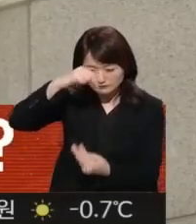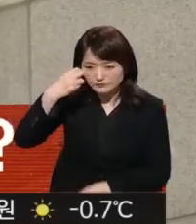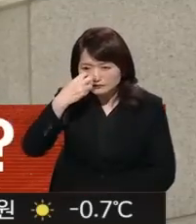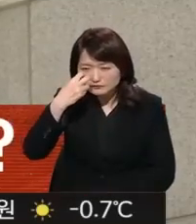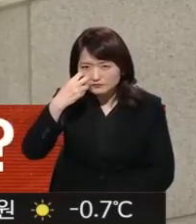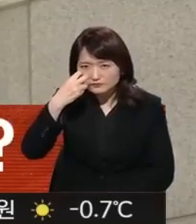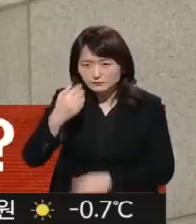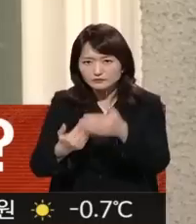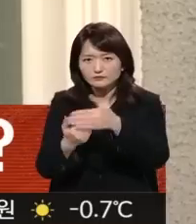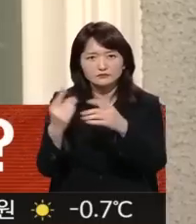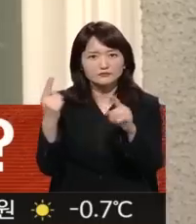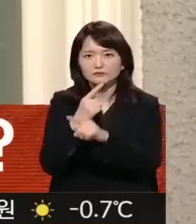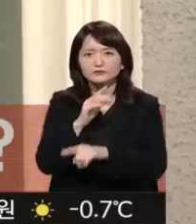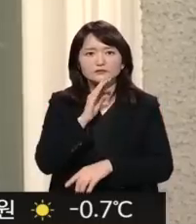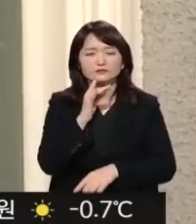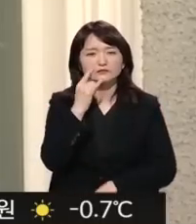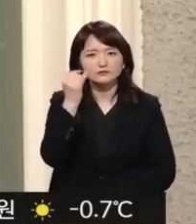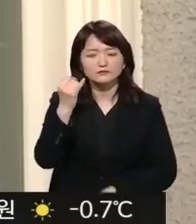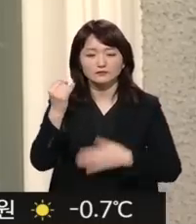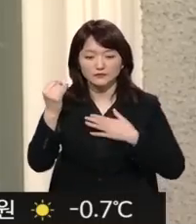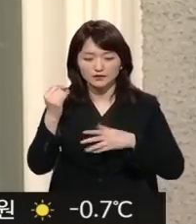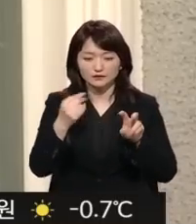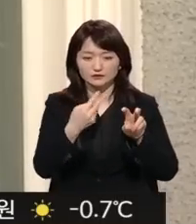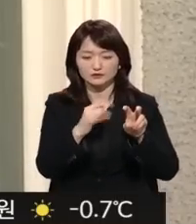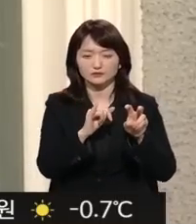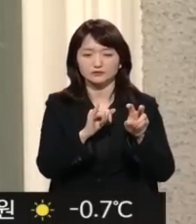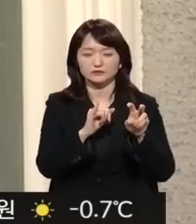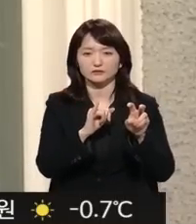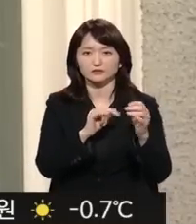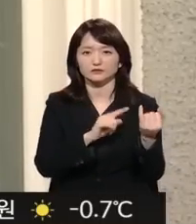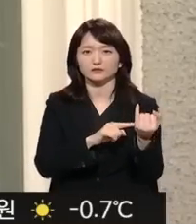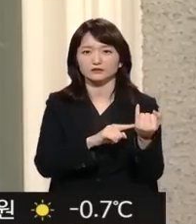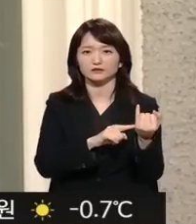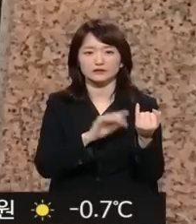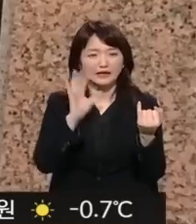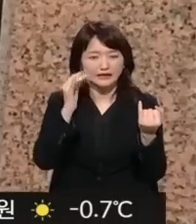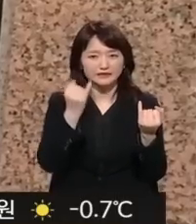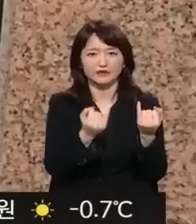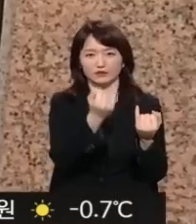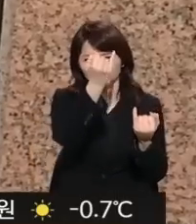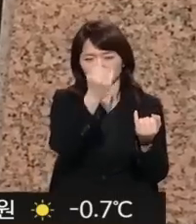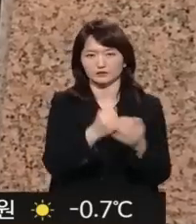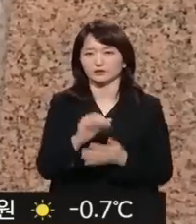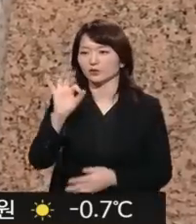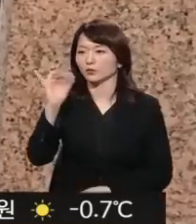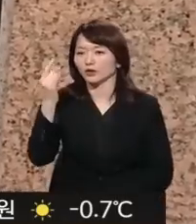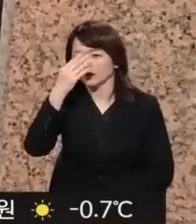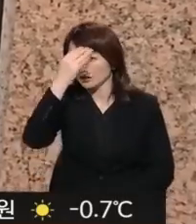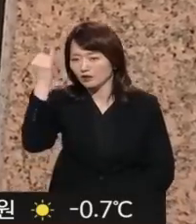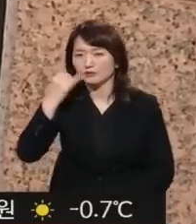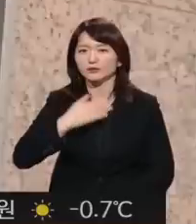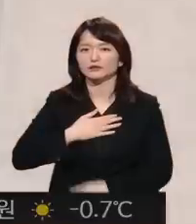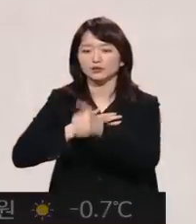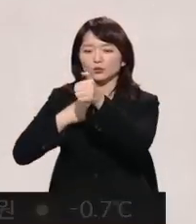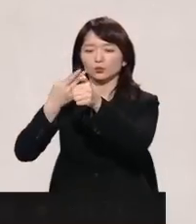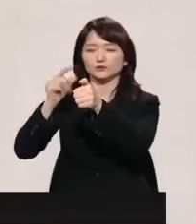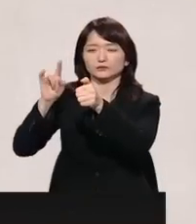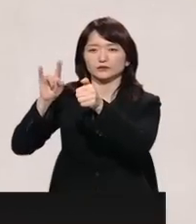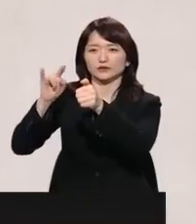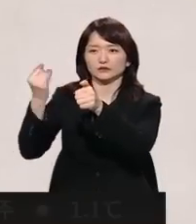됩니다 친어머니인줄 알고 있던 20대 여성은 실은이 아이의 언니였고요 외할머니로 알고 있었던 50대 여성